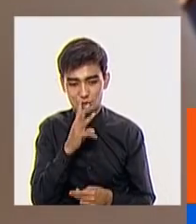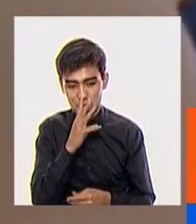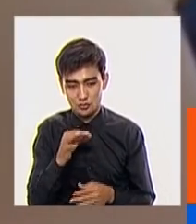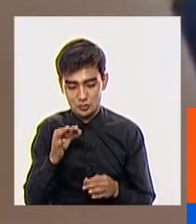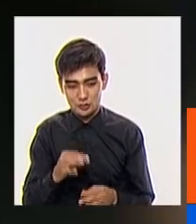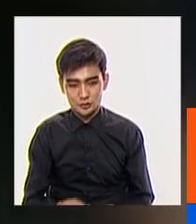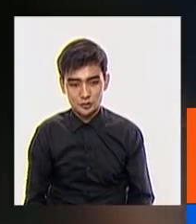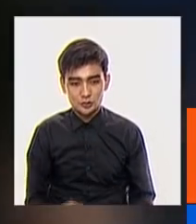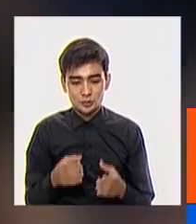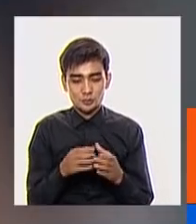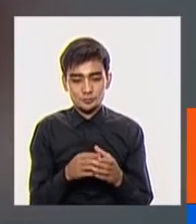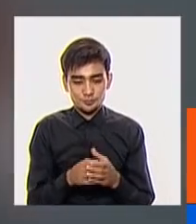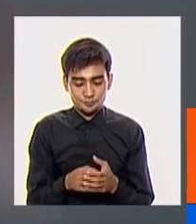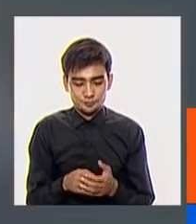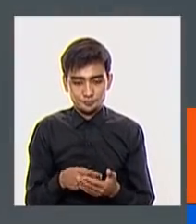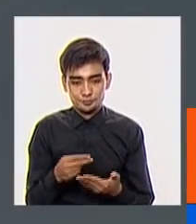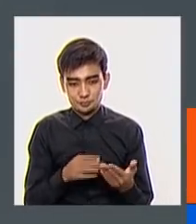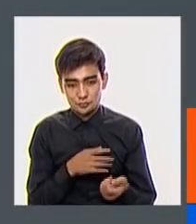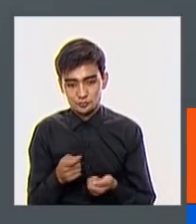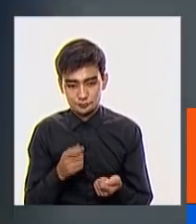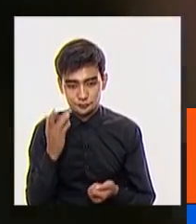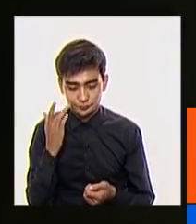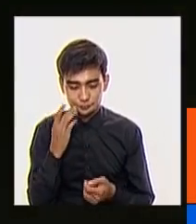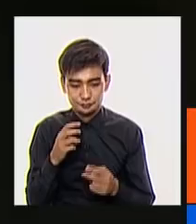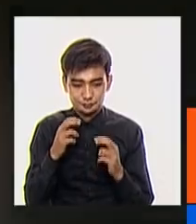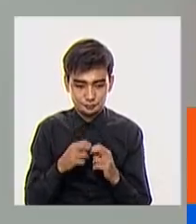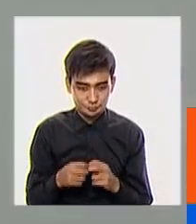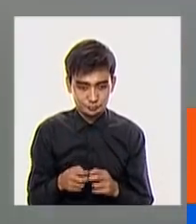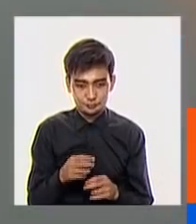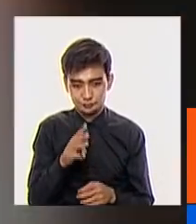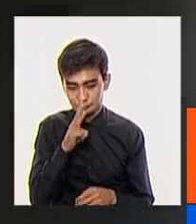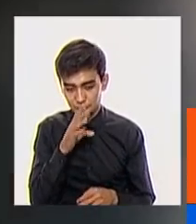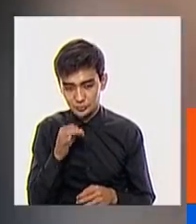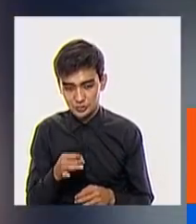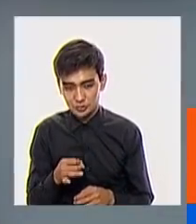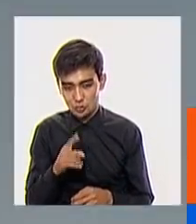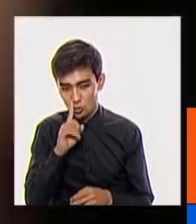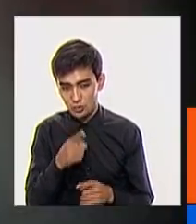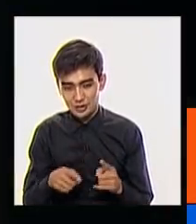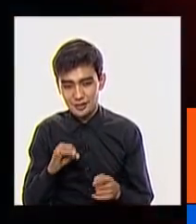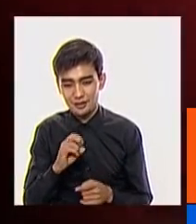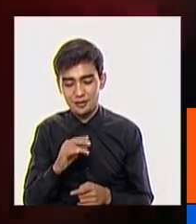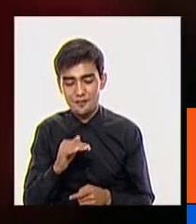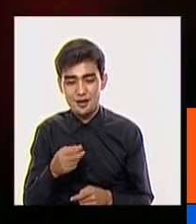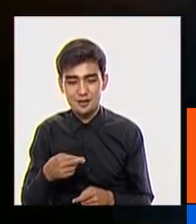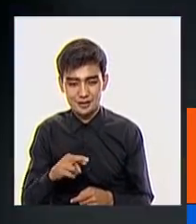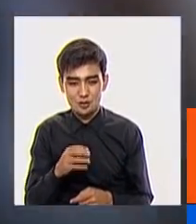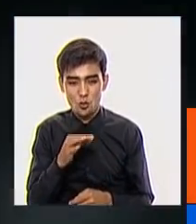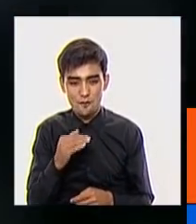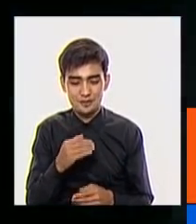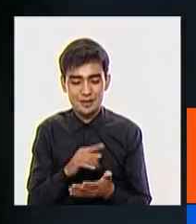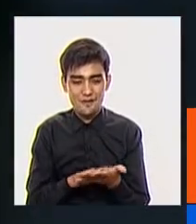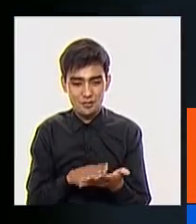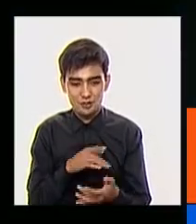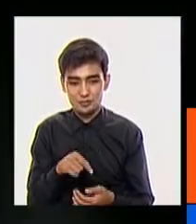труда. В компании отметили, что руководство регулярно пересматривает оклады с учетом годовой инфляции. В официальном заявлении говорится,